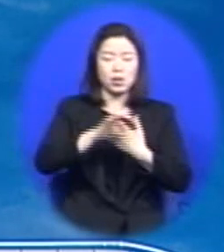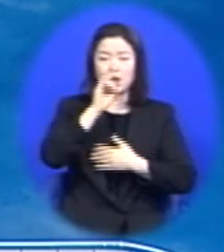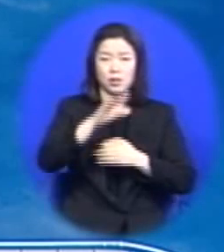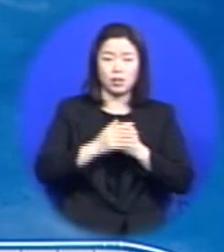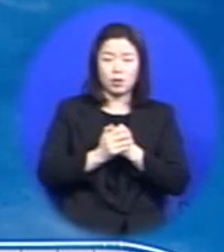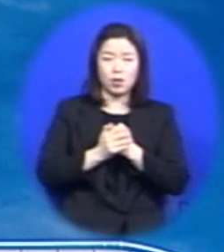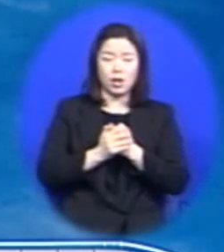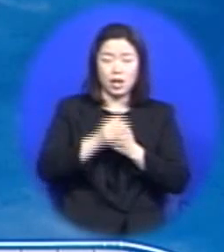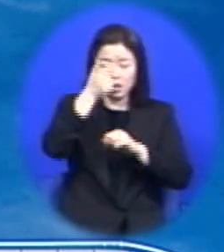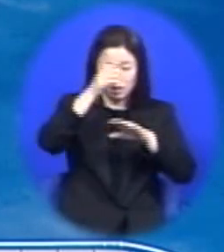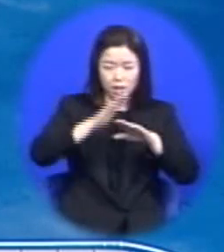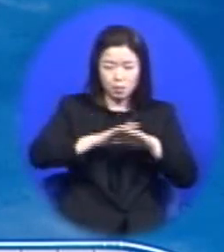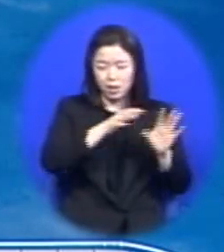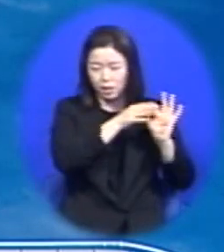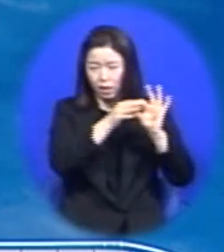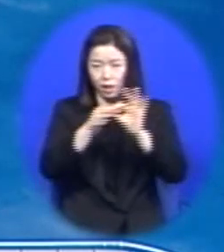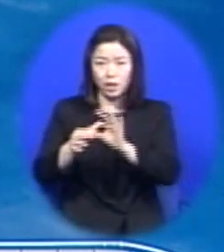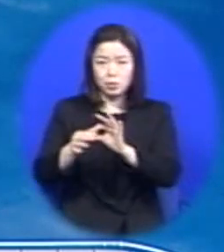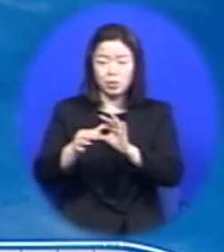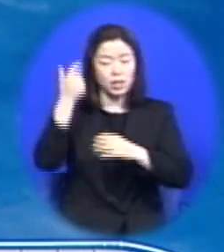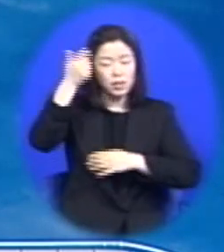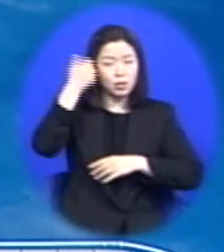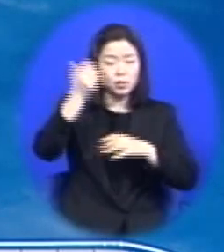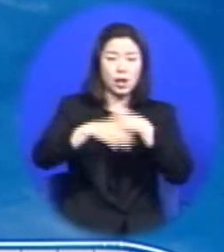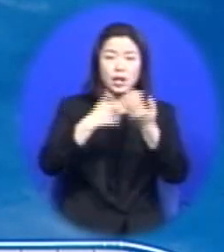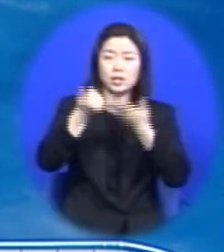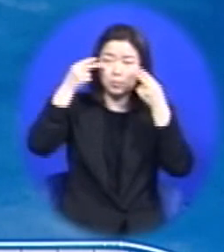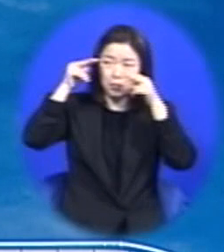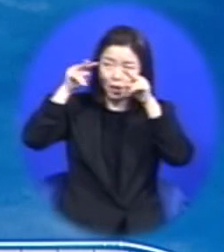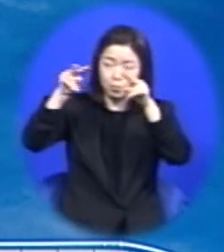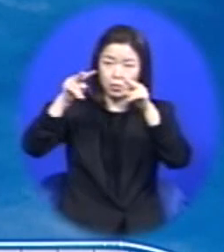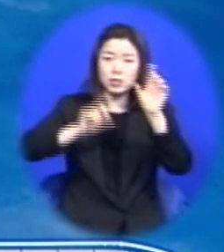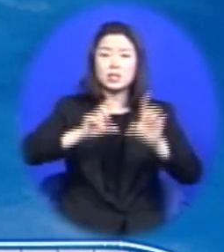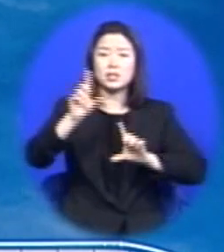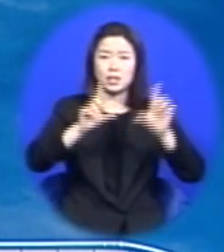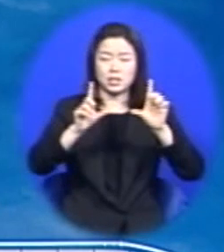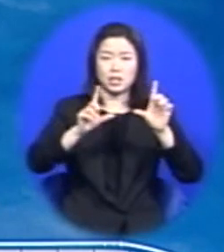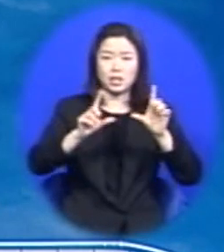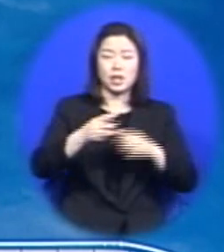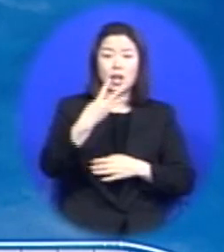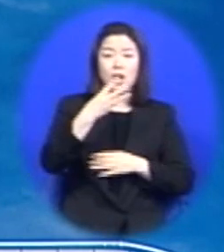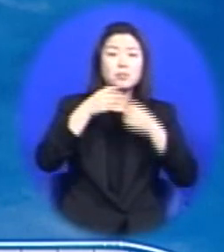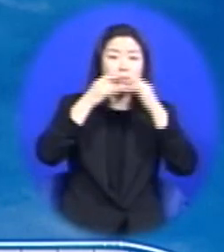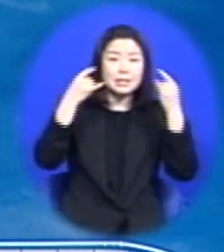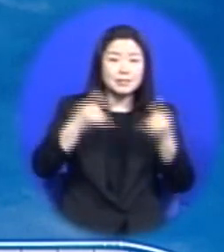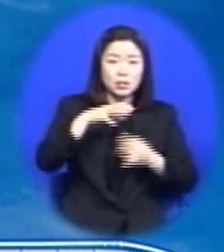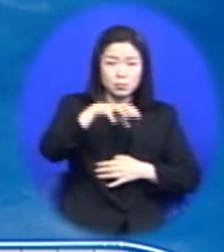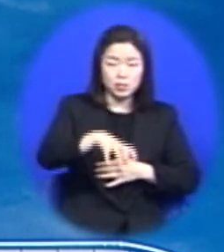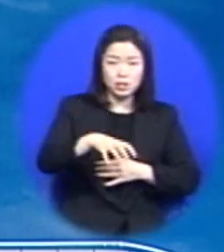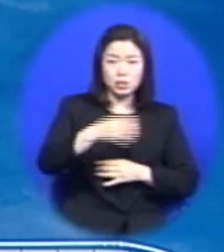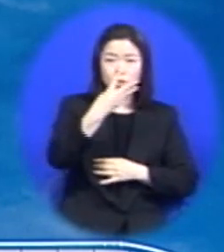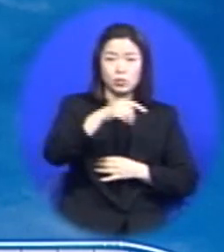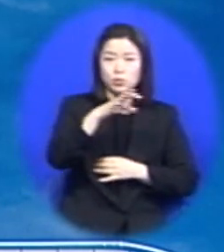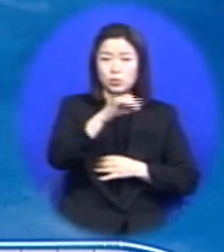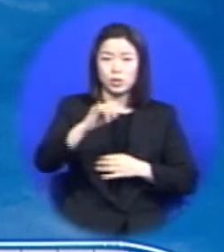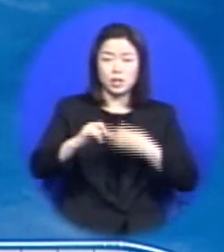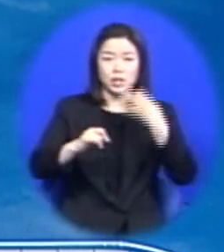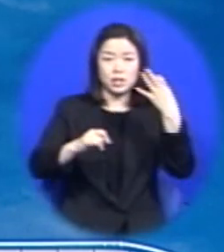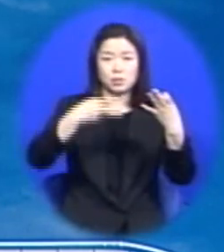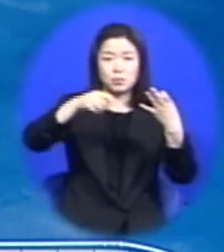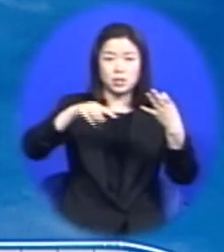때 내내 영으로 하나님을 바라보는 자세. 루이 14세, 프랑스의 루이